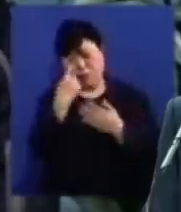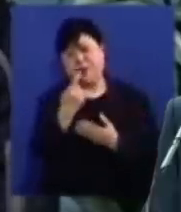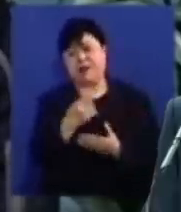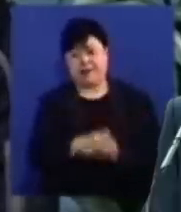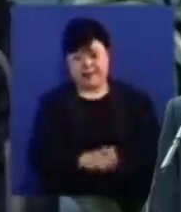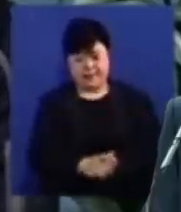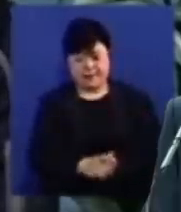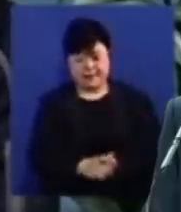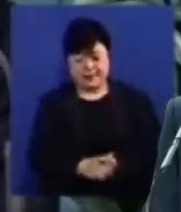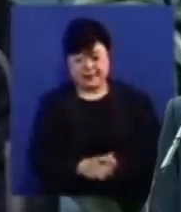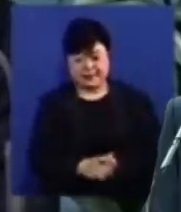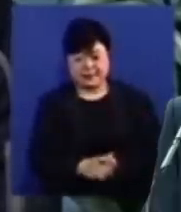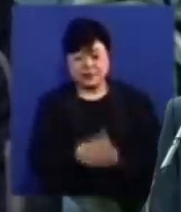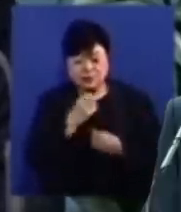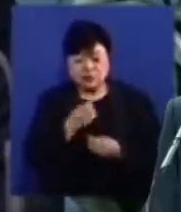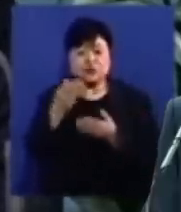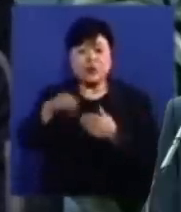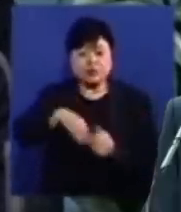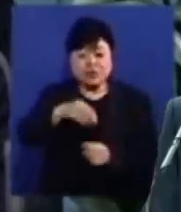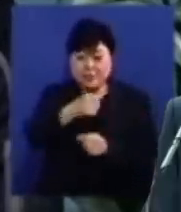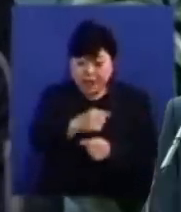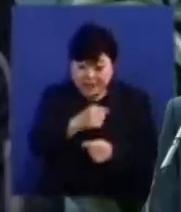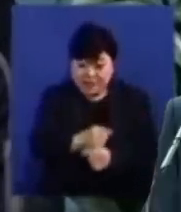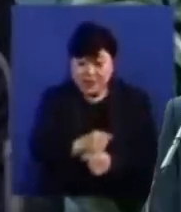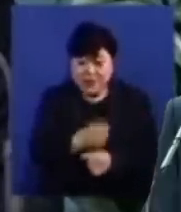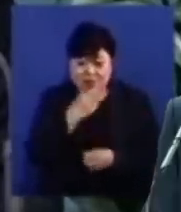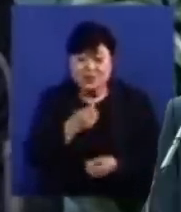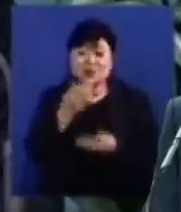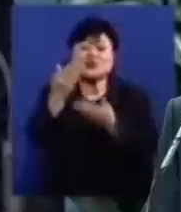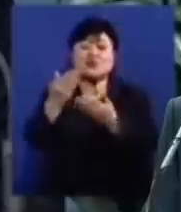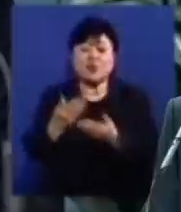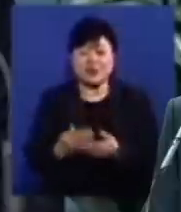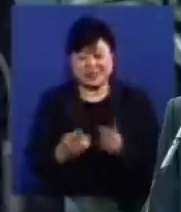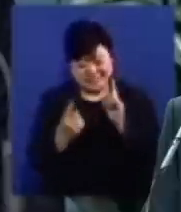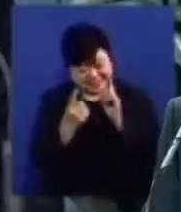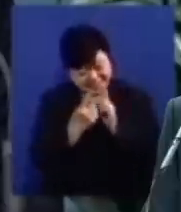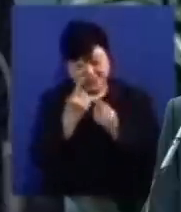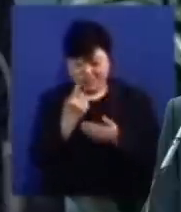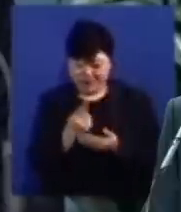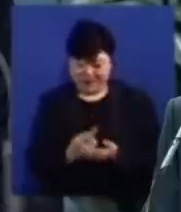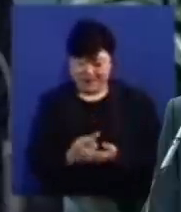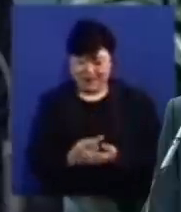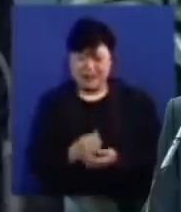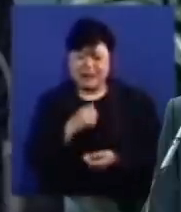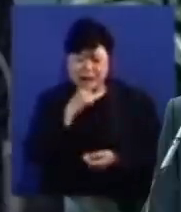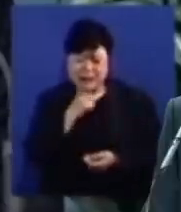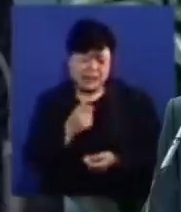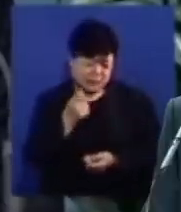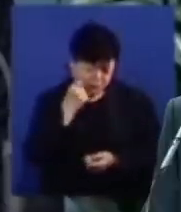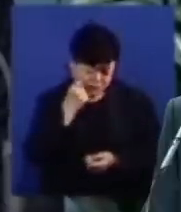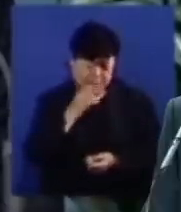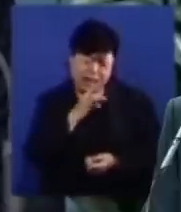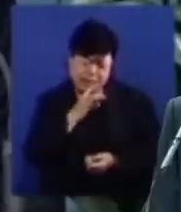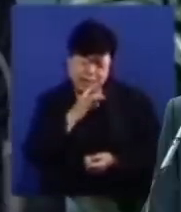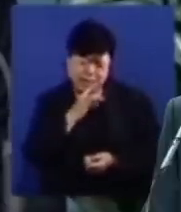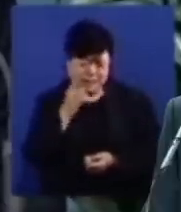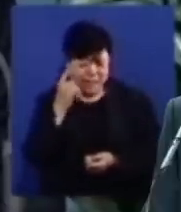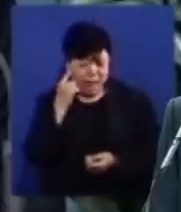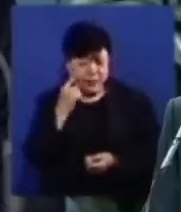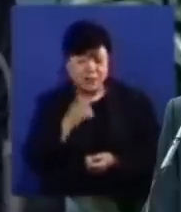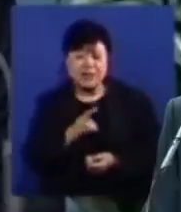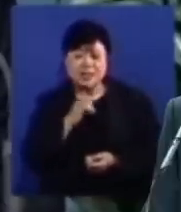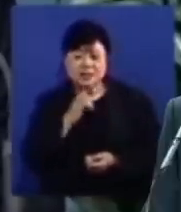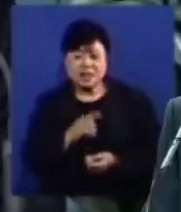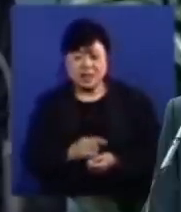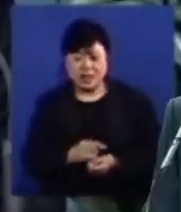것입니다. 축복의 분위기를 만들어 놓으면 축복이 찾아오고, 나는 가난한다, 못 산다, 안 된다고 생각하면